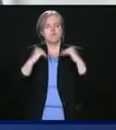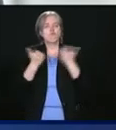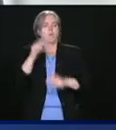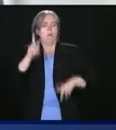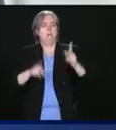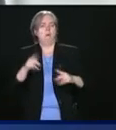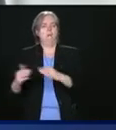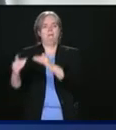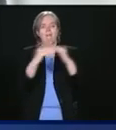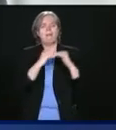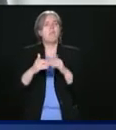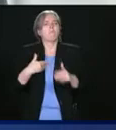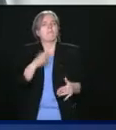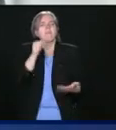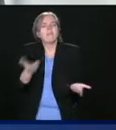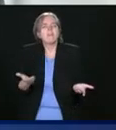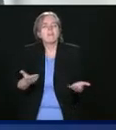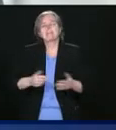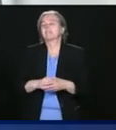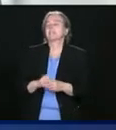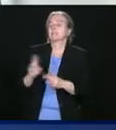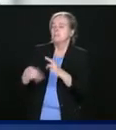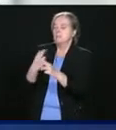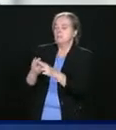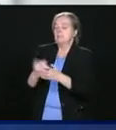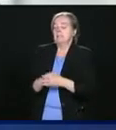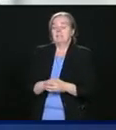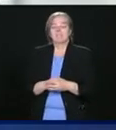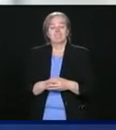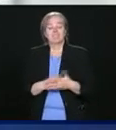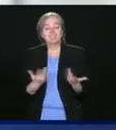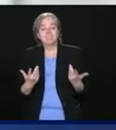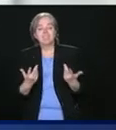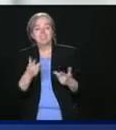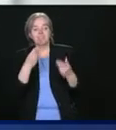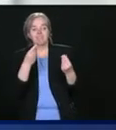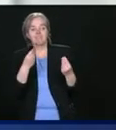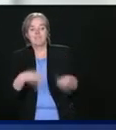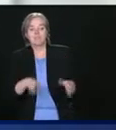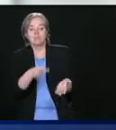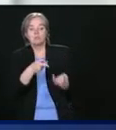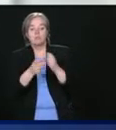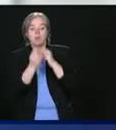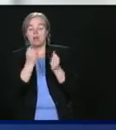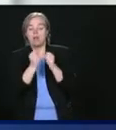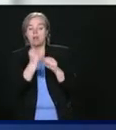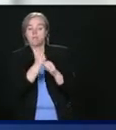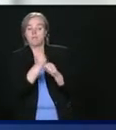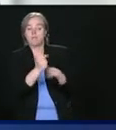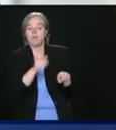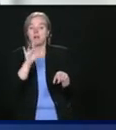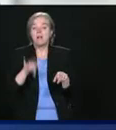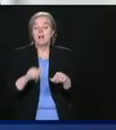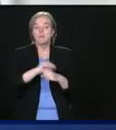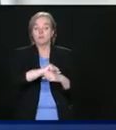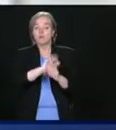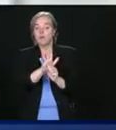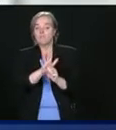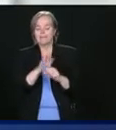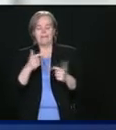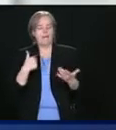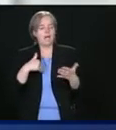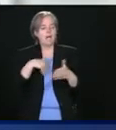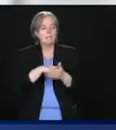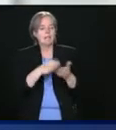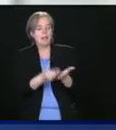prestation universelle? Nous avons rapidement pris la décision de remplacer les revenus de ceux qui ont perdu leur emploi